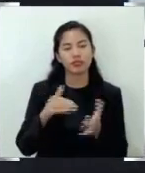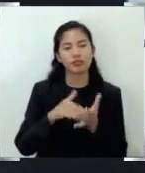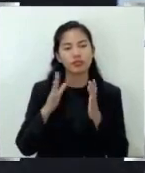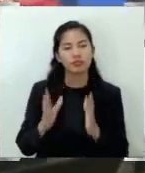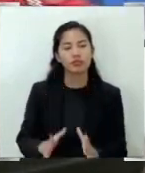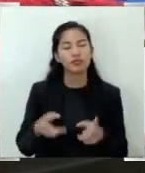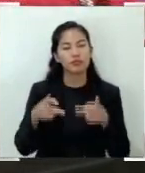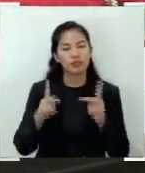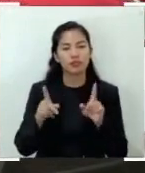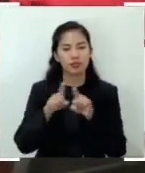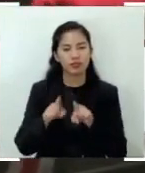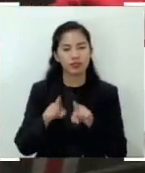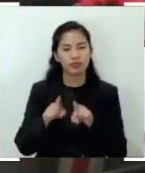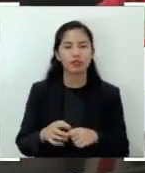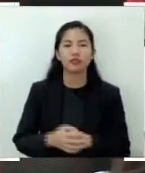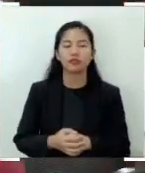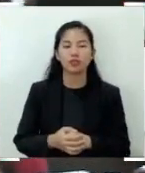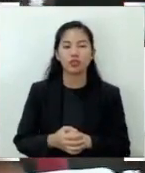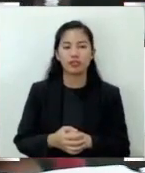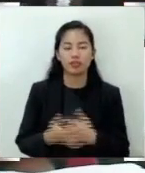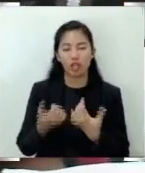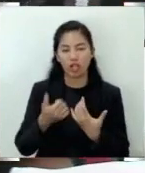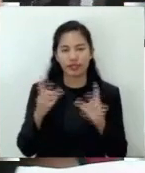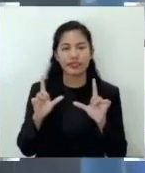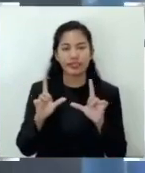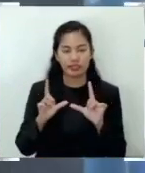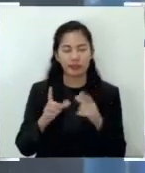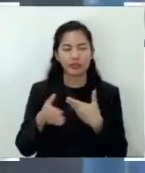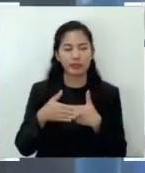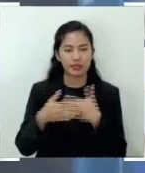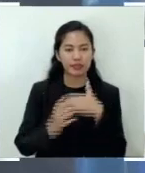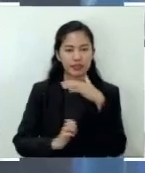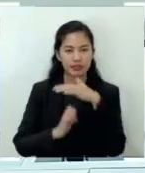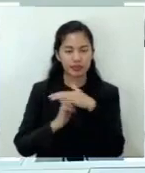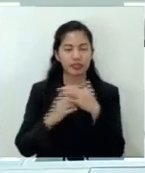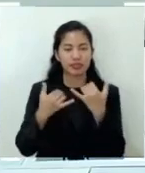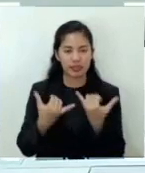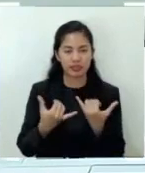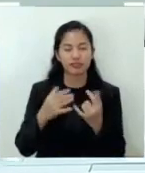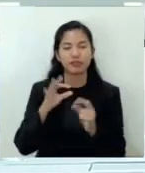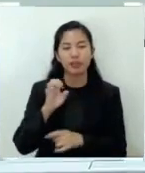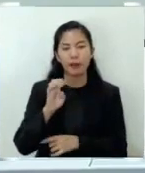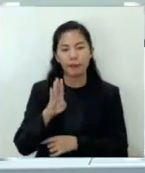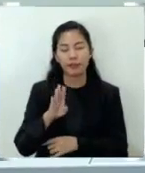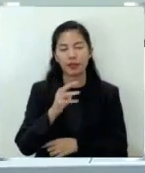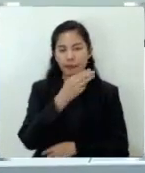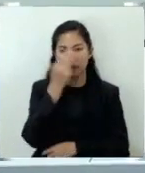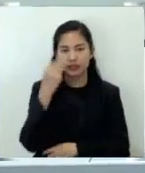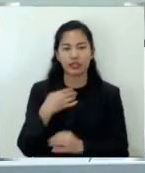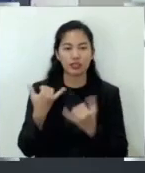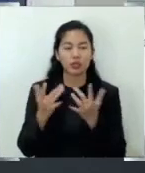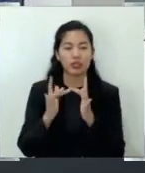na pa-expire na ngayong buwan sa Pebrero at sa Marso. Inanunsyo rin ng LTO na online na muli ang kanilang customer services